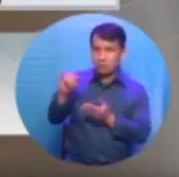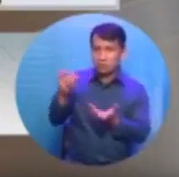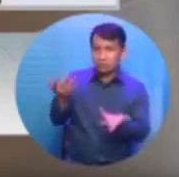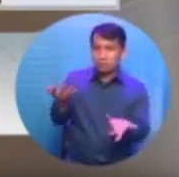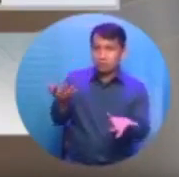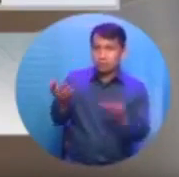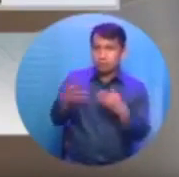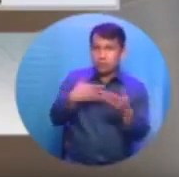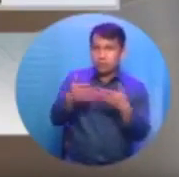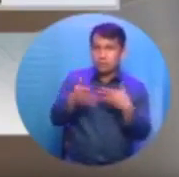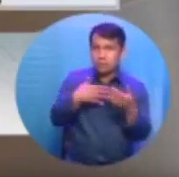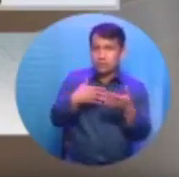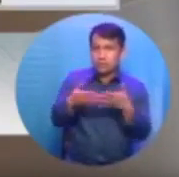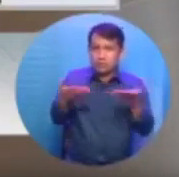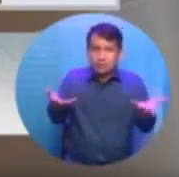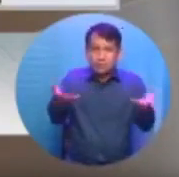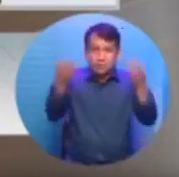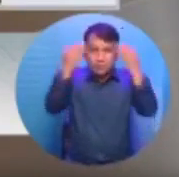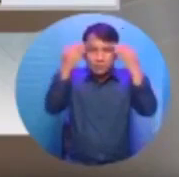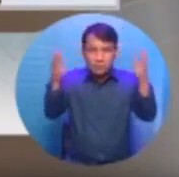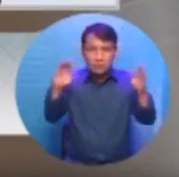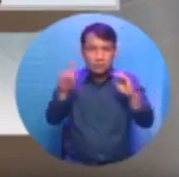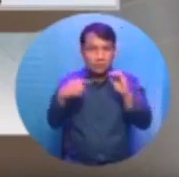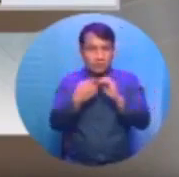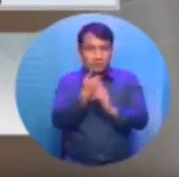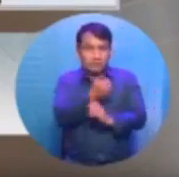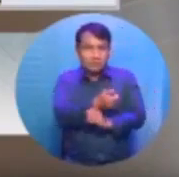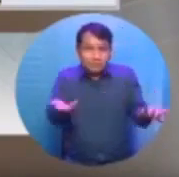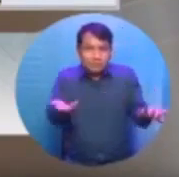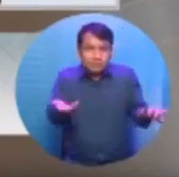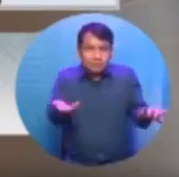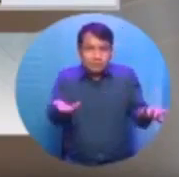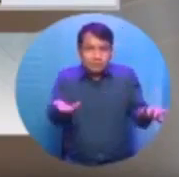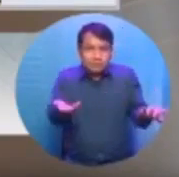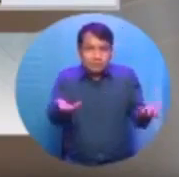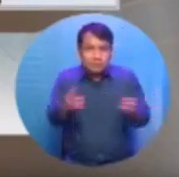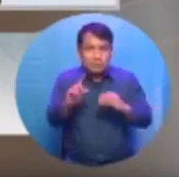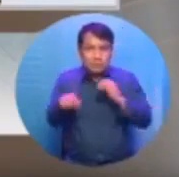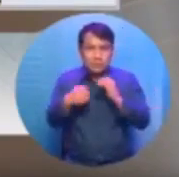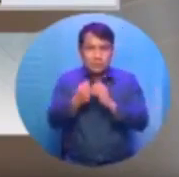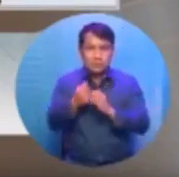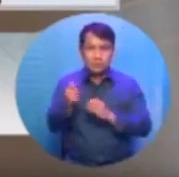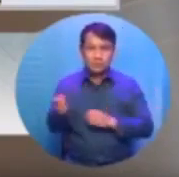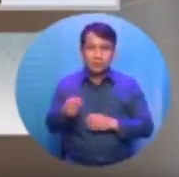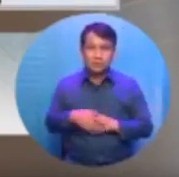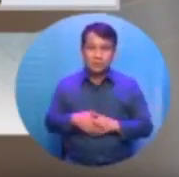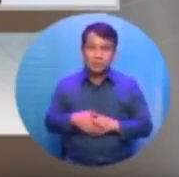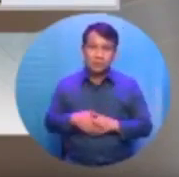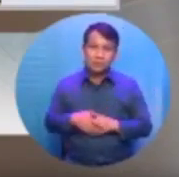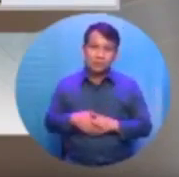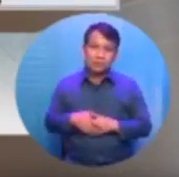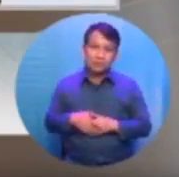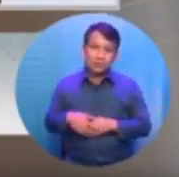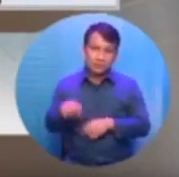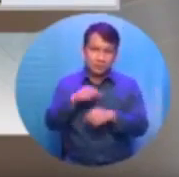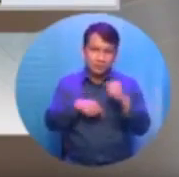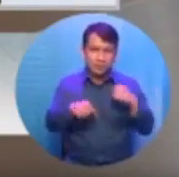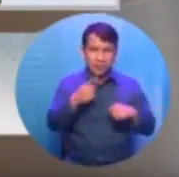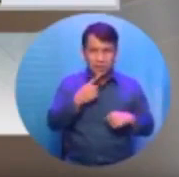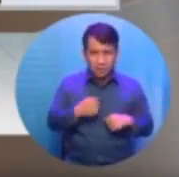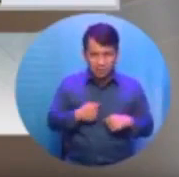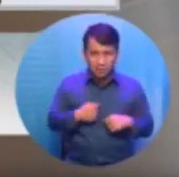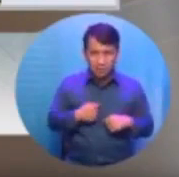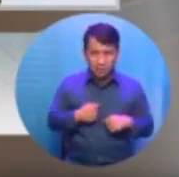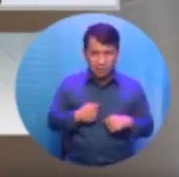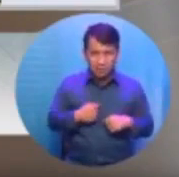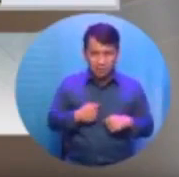It doesn't make any sense. Yun ang ibig ko sabihin, Chairman, sir. Hindi. Ang kwan yun, sir, nung una nga, ako po ang